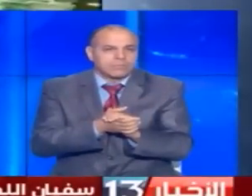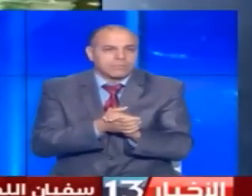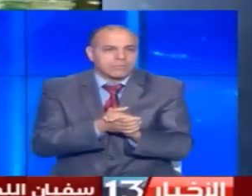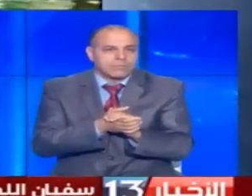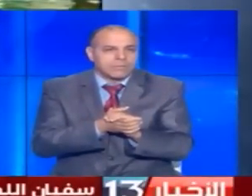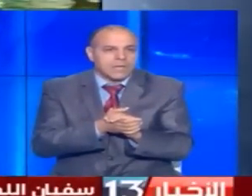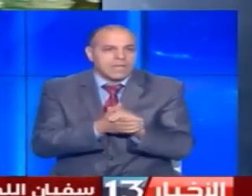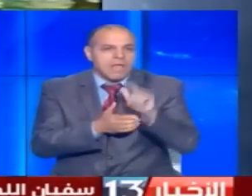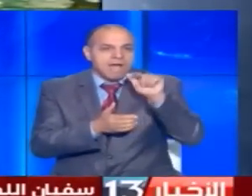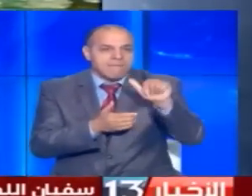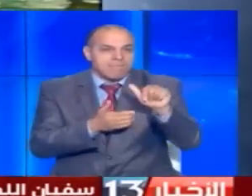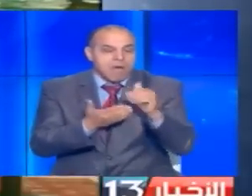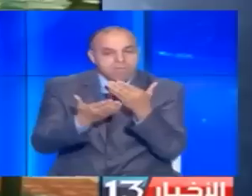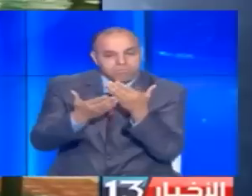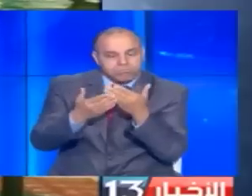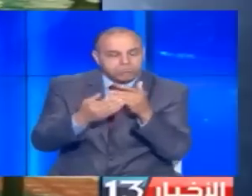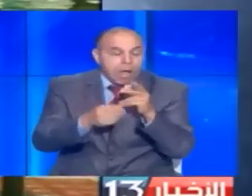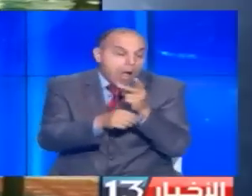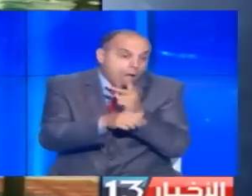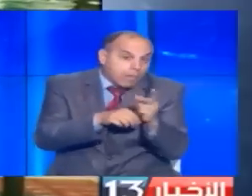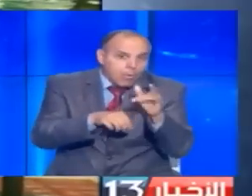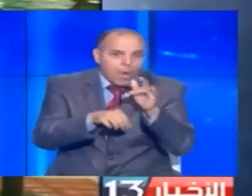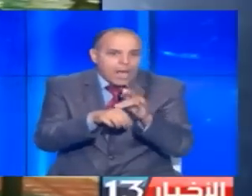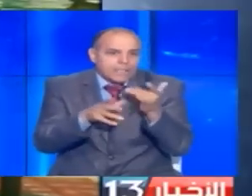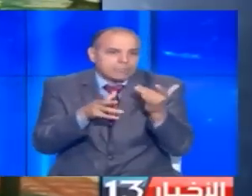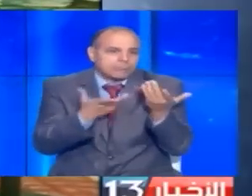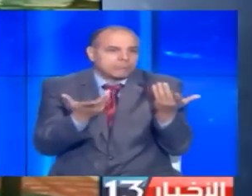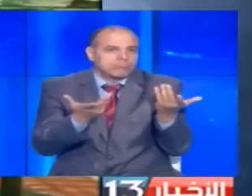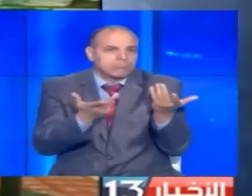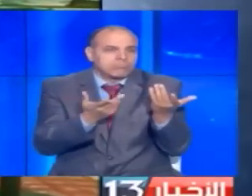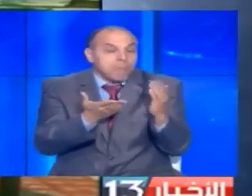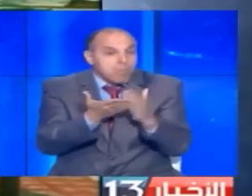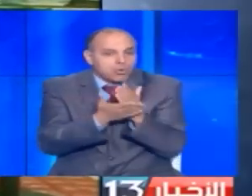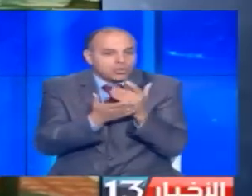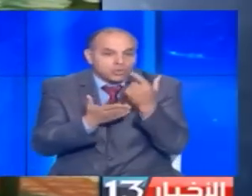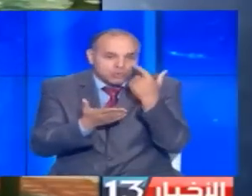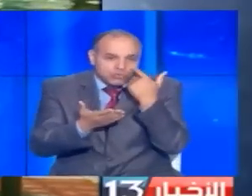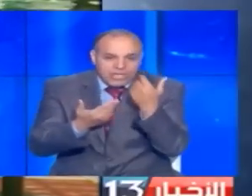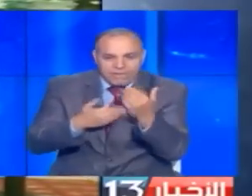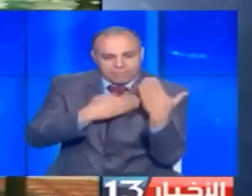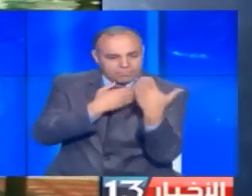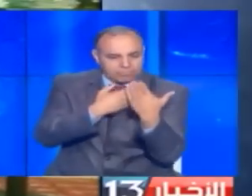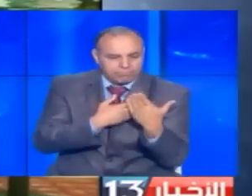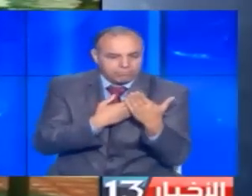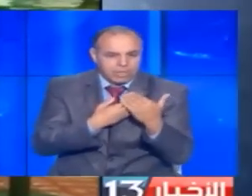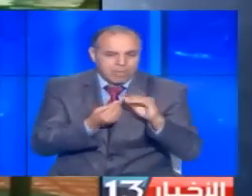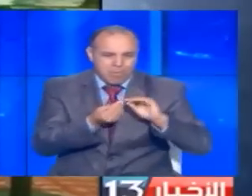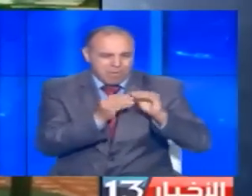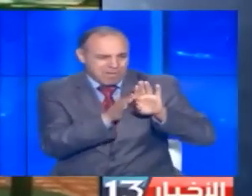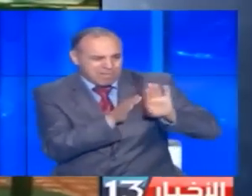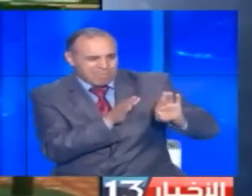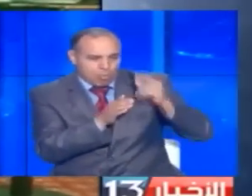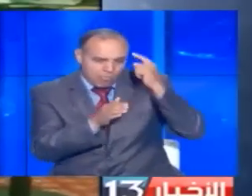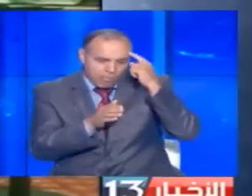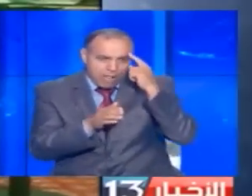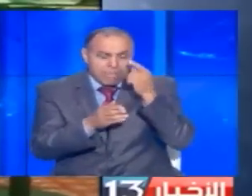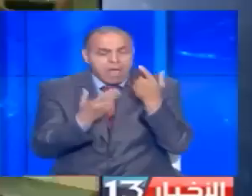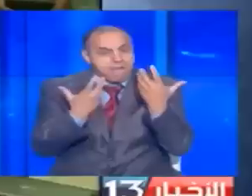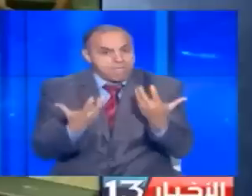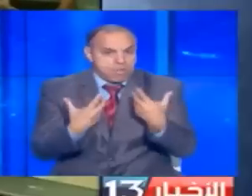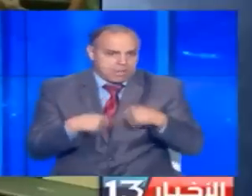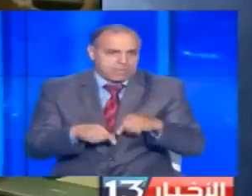إذا كان فما دي ريسك شنو هما لي ريسك الموجودين في المشروع، كيفاش نحاولوا نتجنبوهم، هذا مهم أكثر